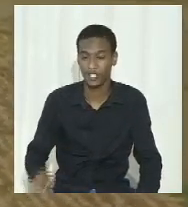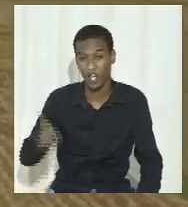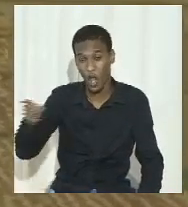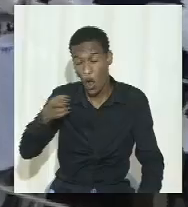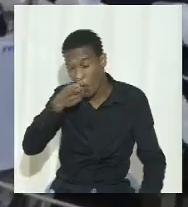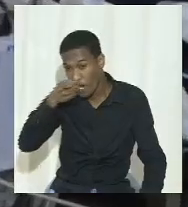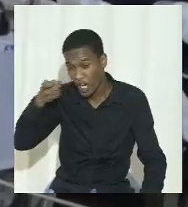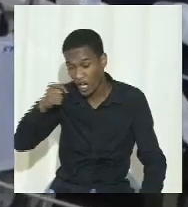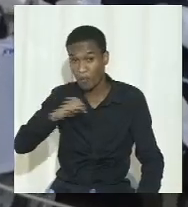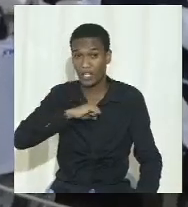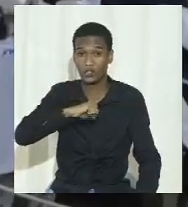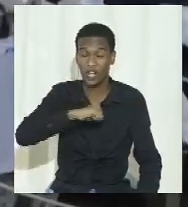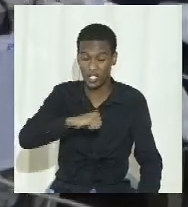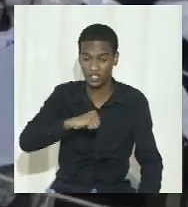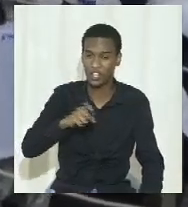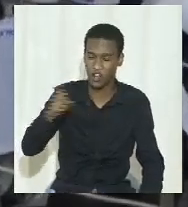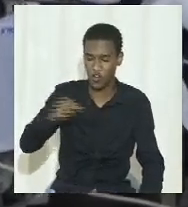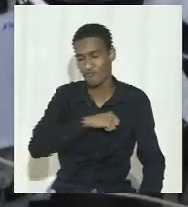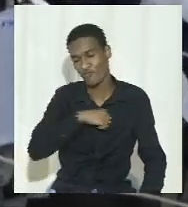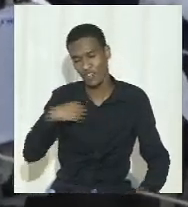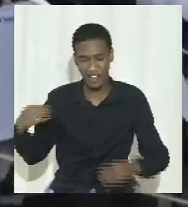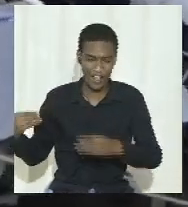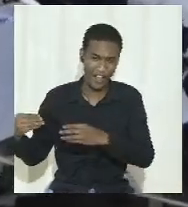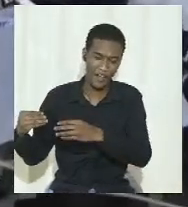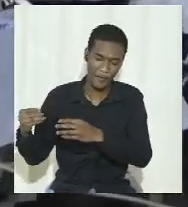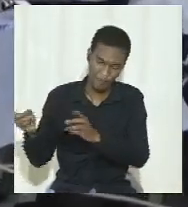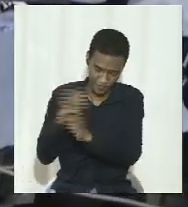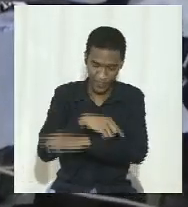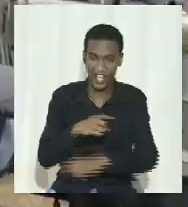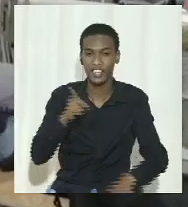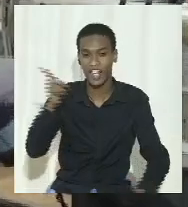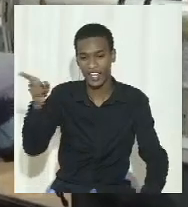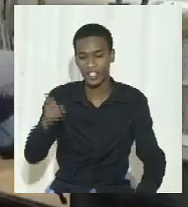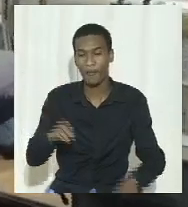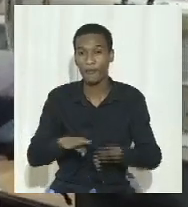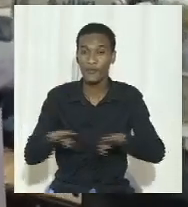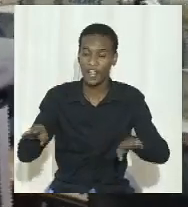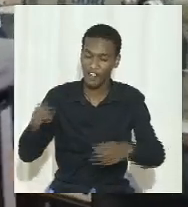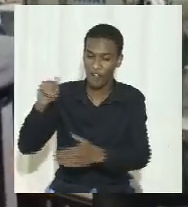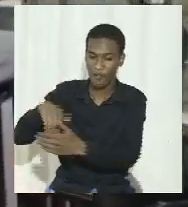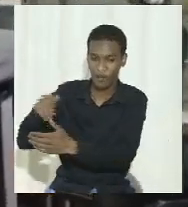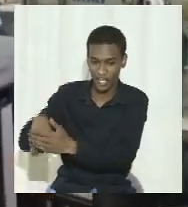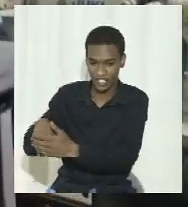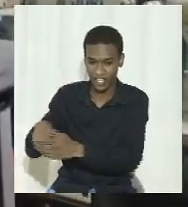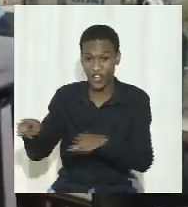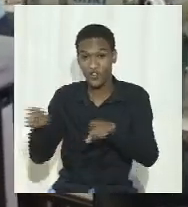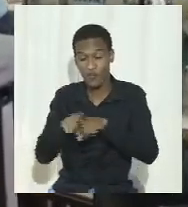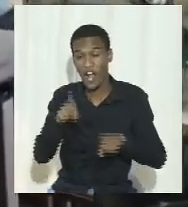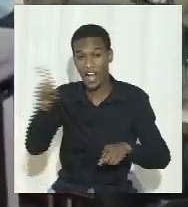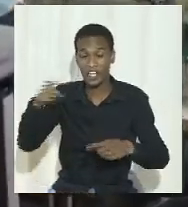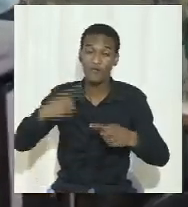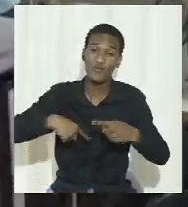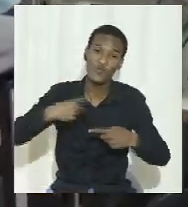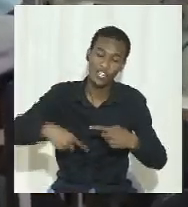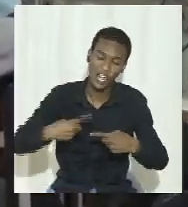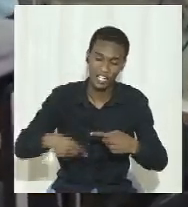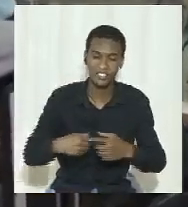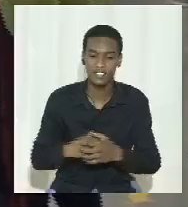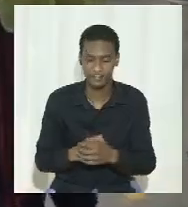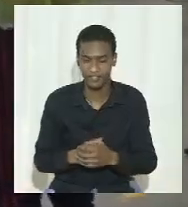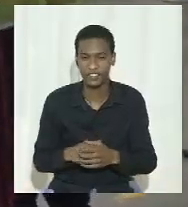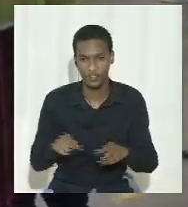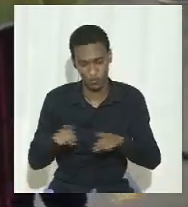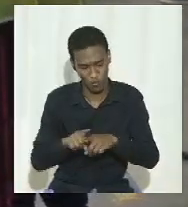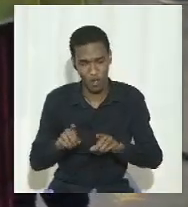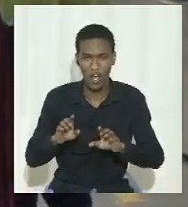asa ankoatra ny efa mahazatra dia ny eny amin'ny orinasa mipetraka atrany ny fepetra manaraka